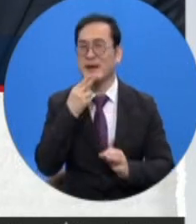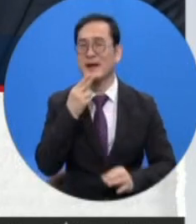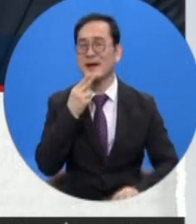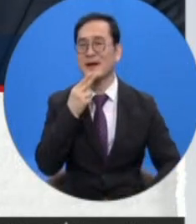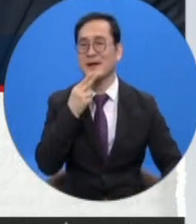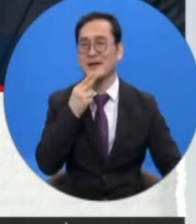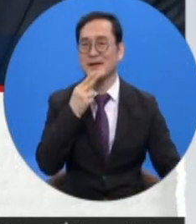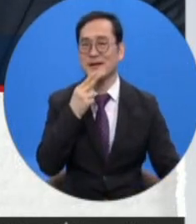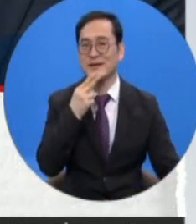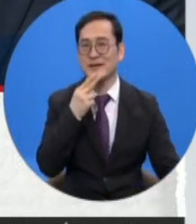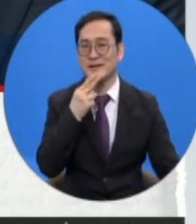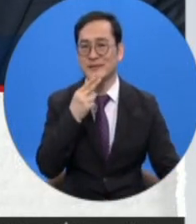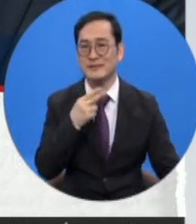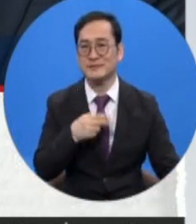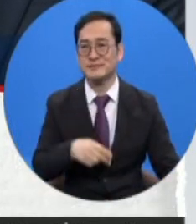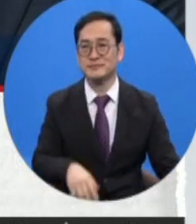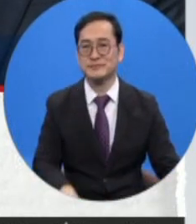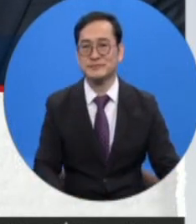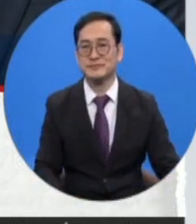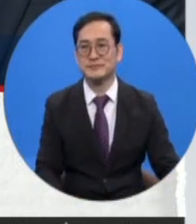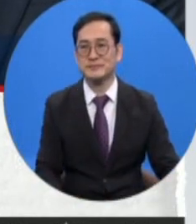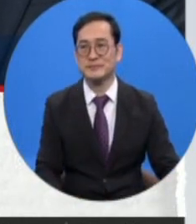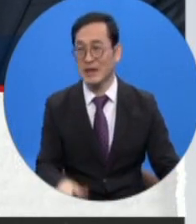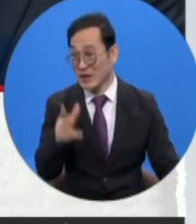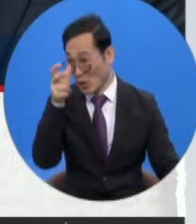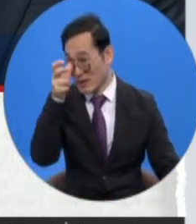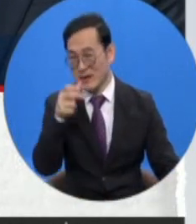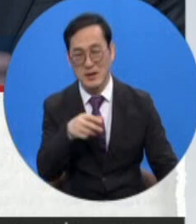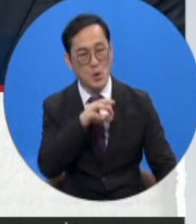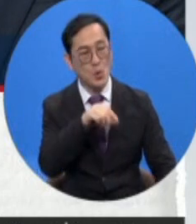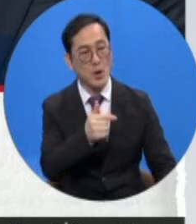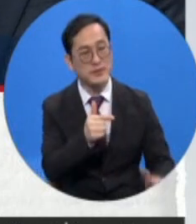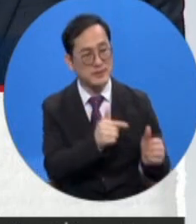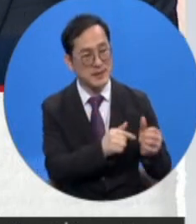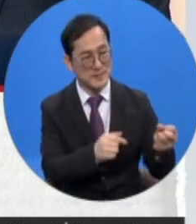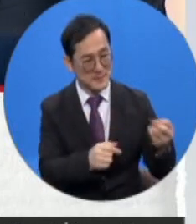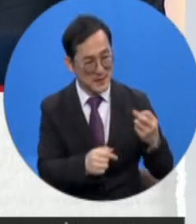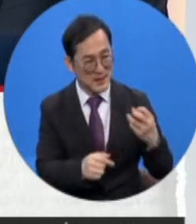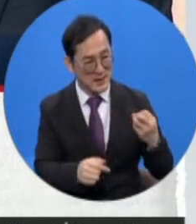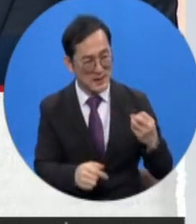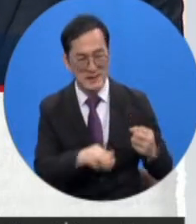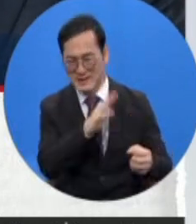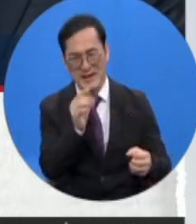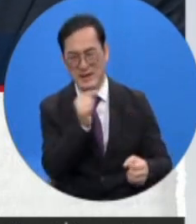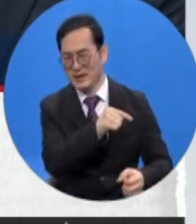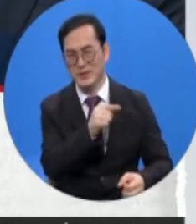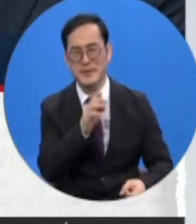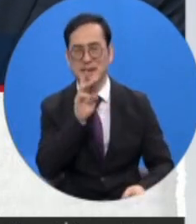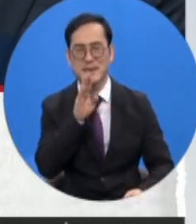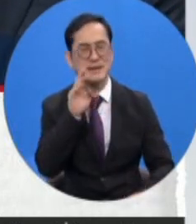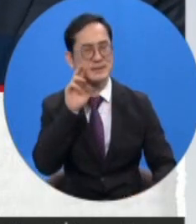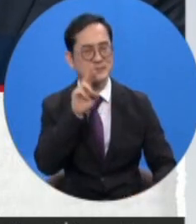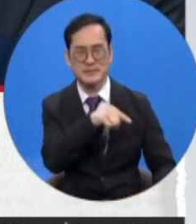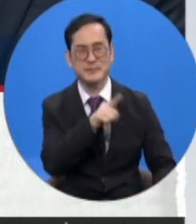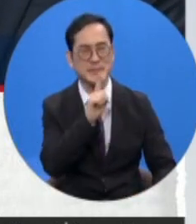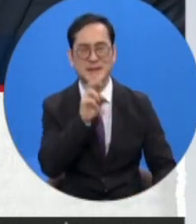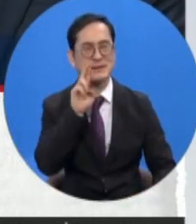한번 원희룡 본부장의 주장에 대해서 사실관계가 확인될 만한 내용이 전혀 없다. 그러니까 쉽게 저것이